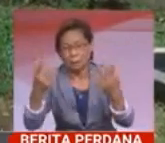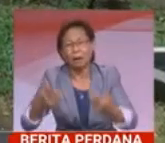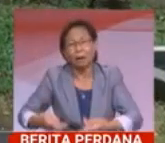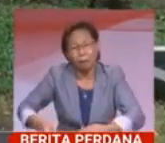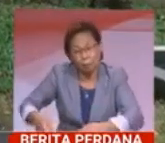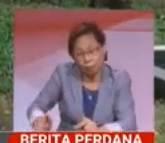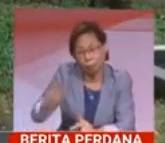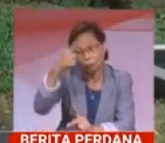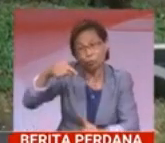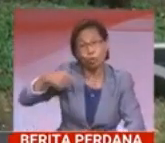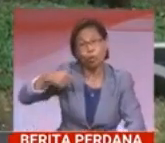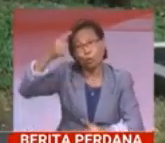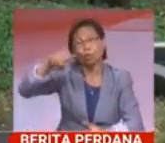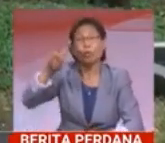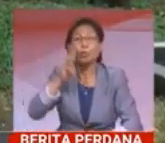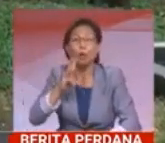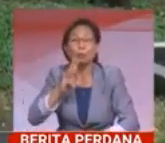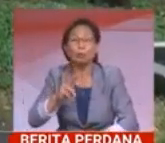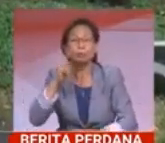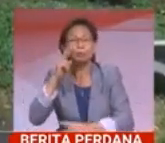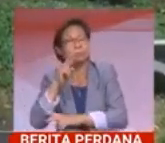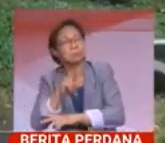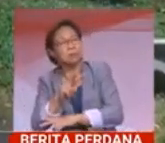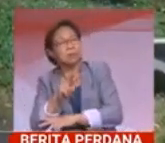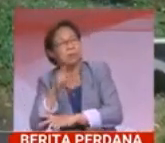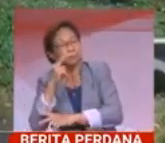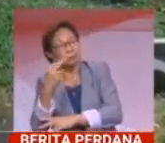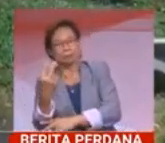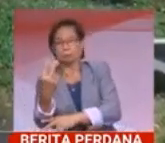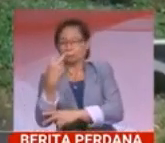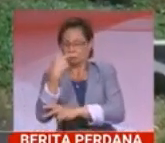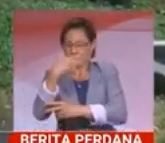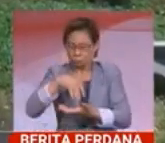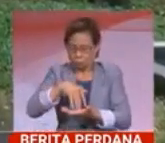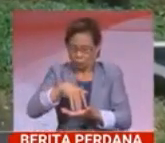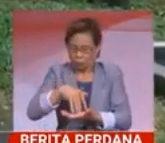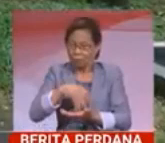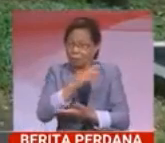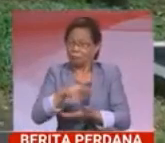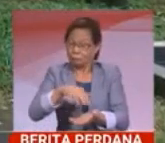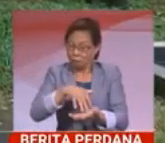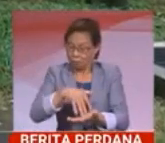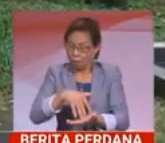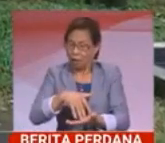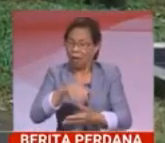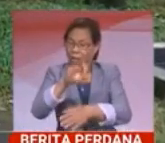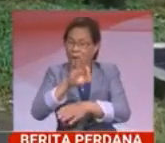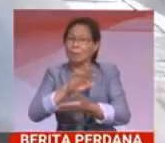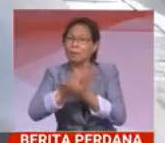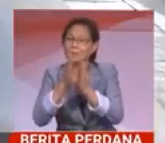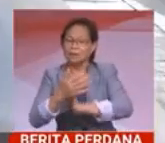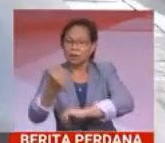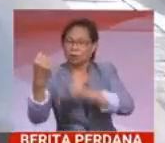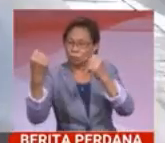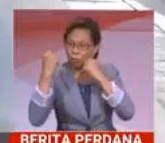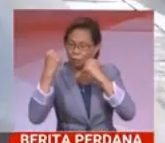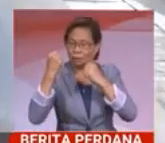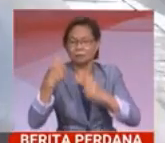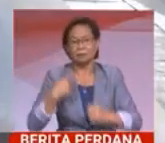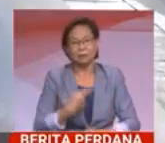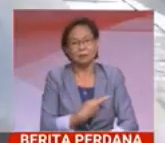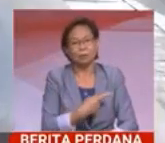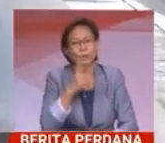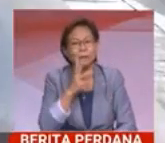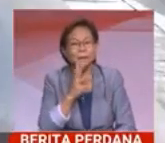ruang untuk itu bukan saja melihat sekali kelemahan tapi kelemahan itu juga sebagai satu fungsi kekuatan menyambut